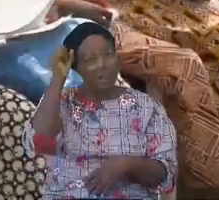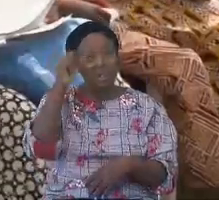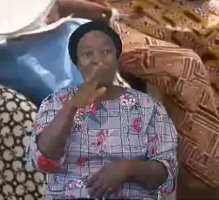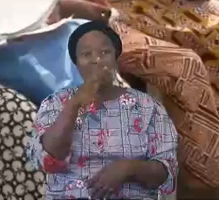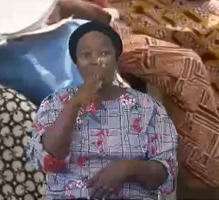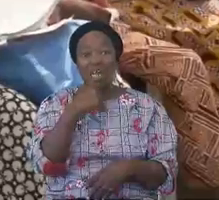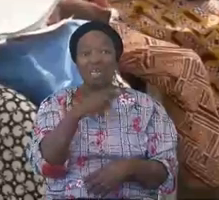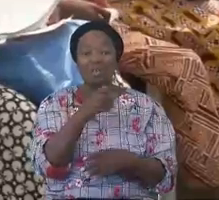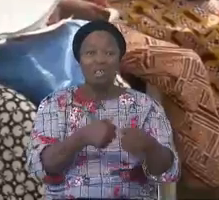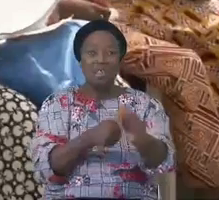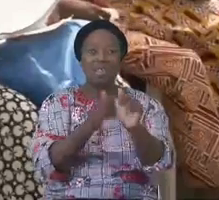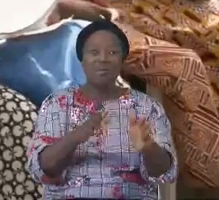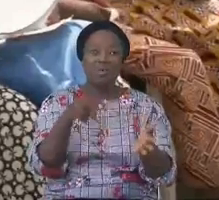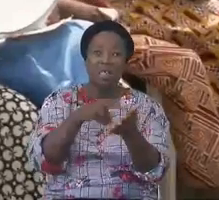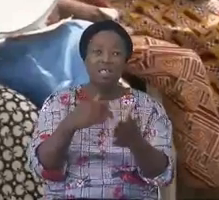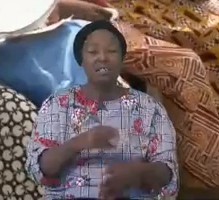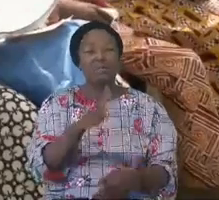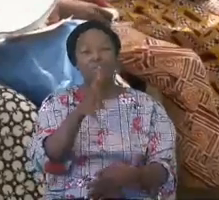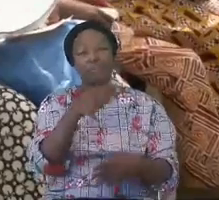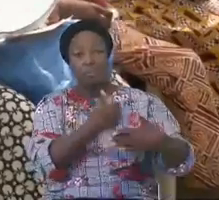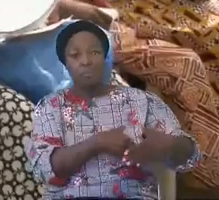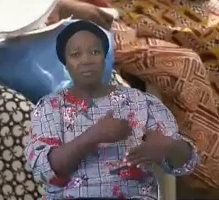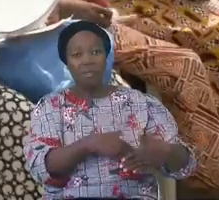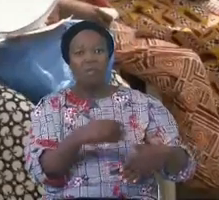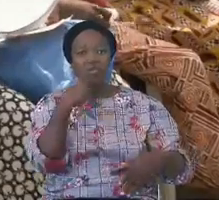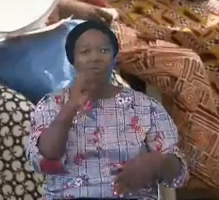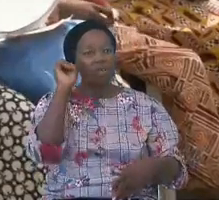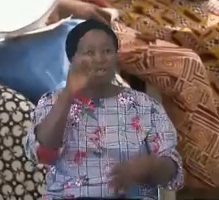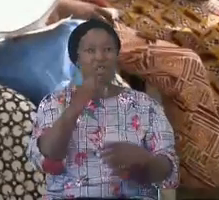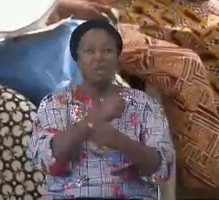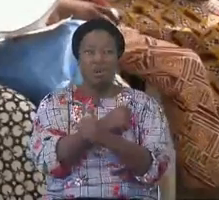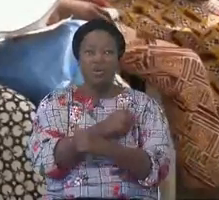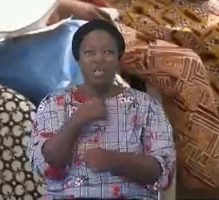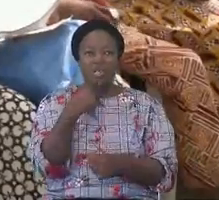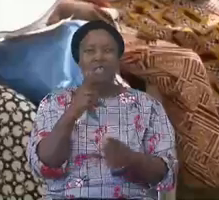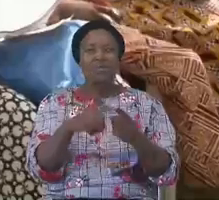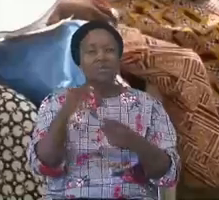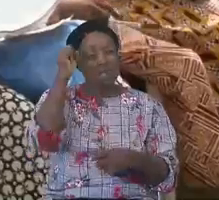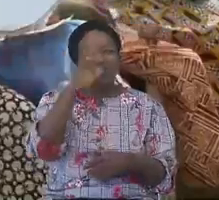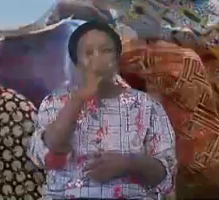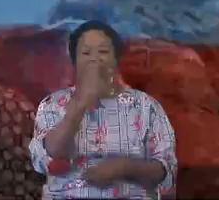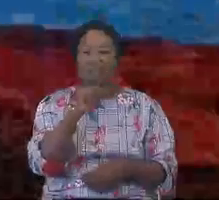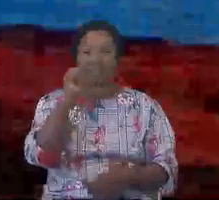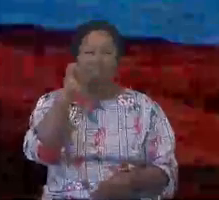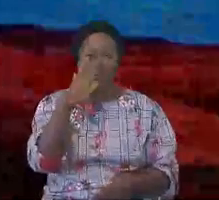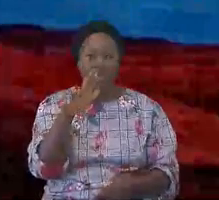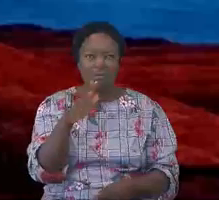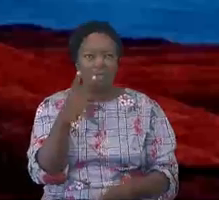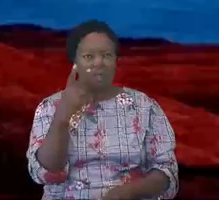Jésus, voyant sa mère et auprès d'elle le disciple qu'il aimait, dit à sa mère,